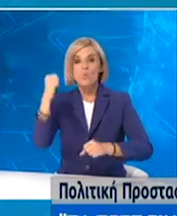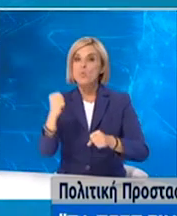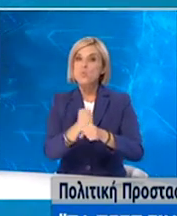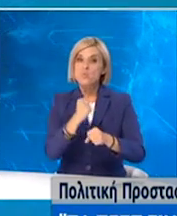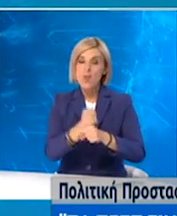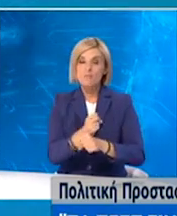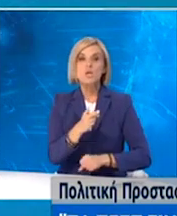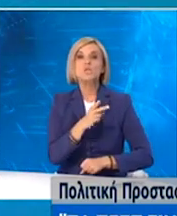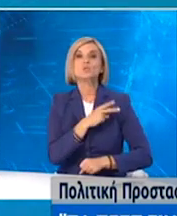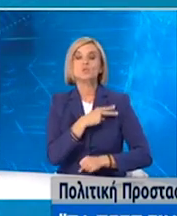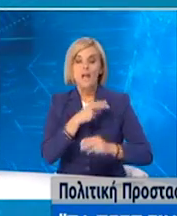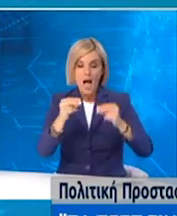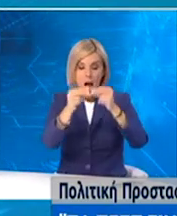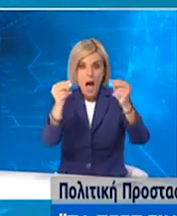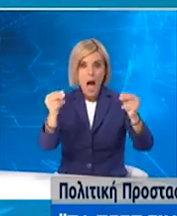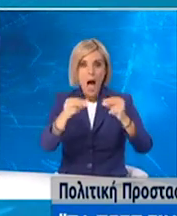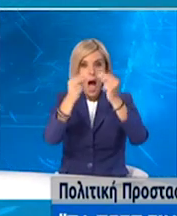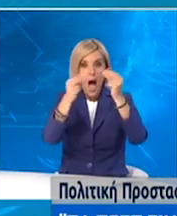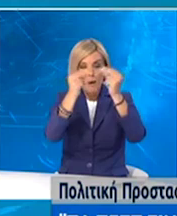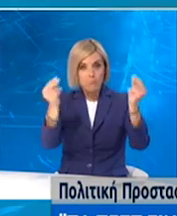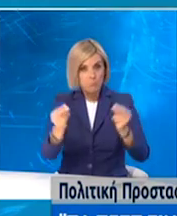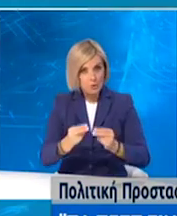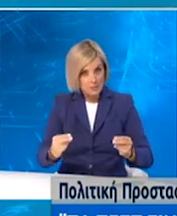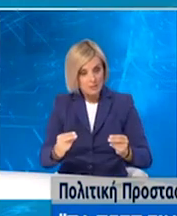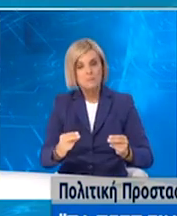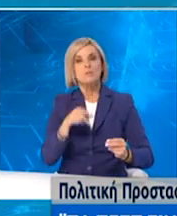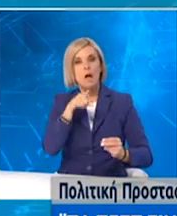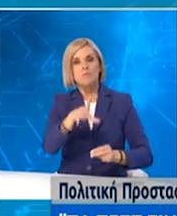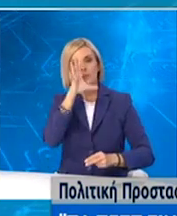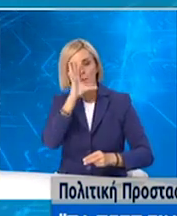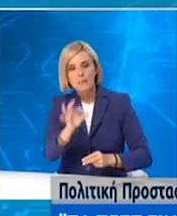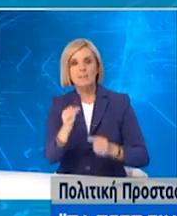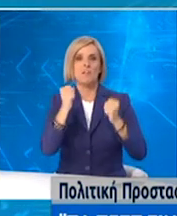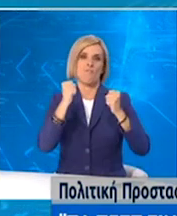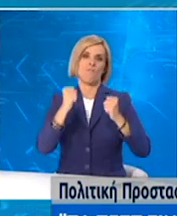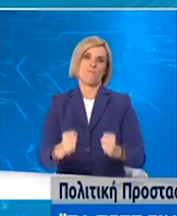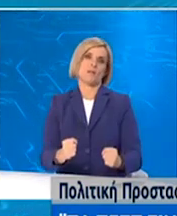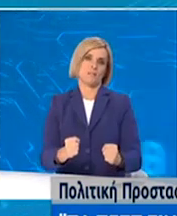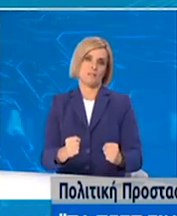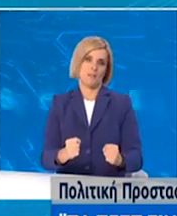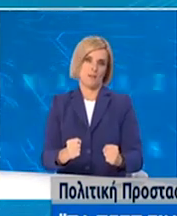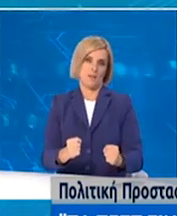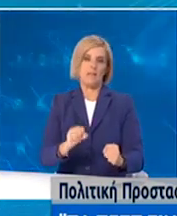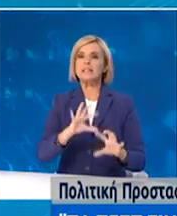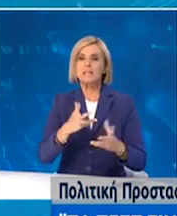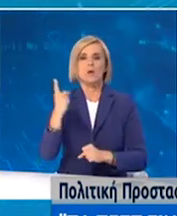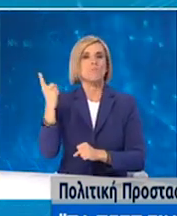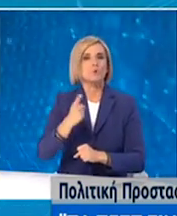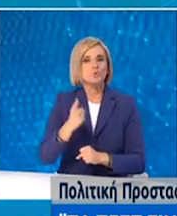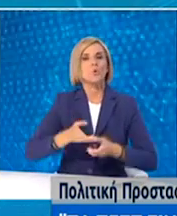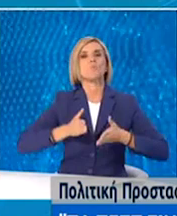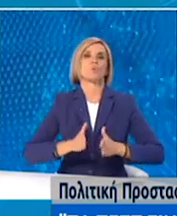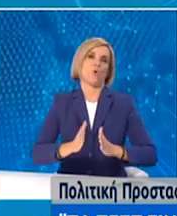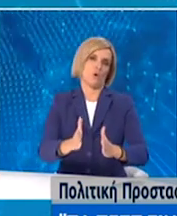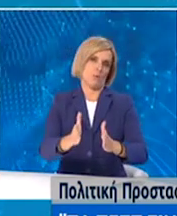έτσι ώστε τα αποτελέσματα που φέρνουμε να μας μπορούν να αποτελούν μια βάση πάνω στην οποία μπορούμε να κεφαλοποιήσουμε και να προχωρήσουμε